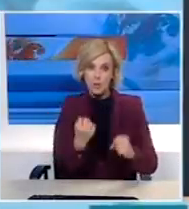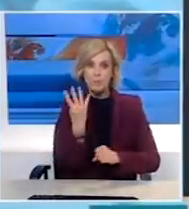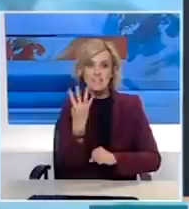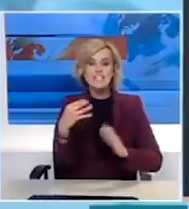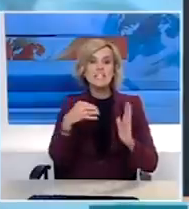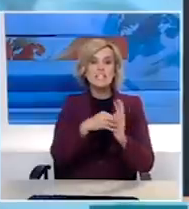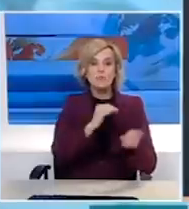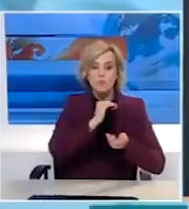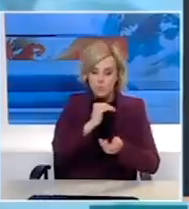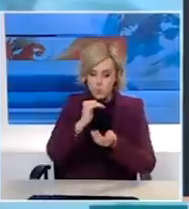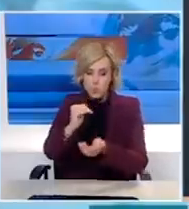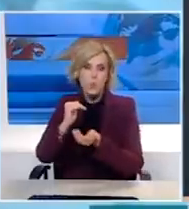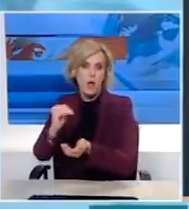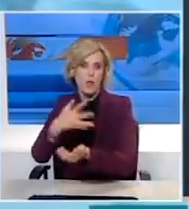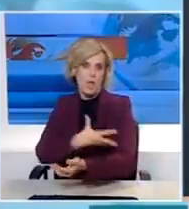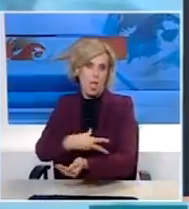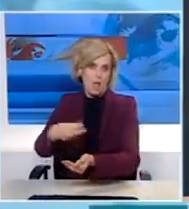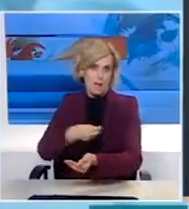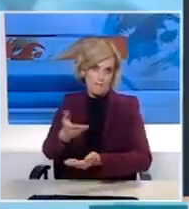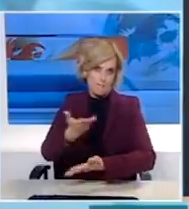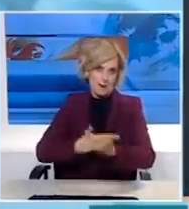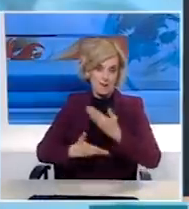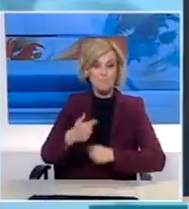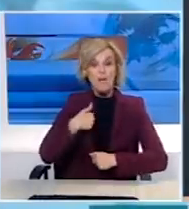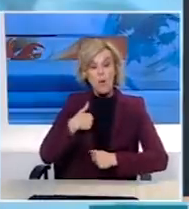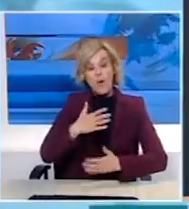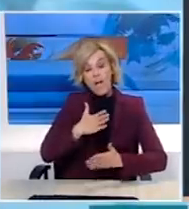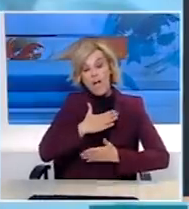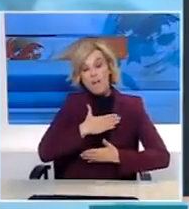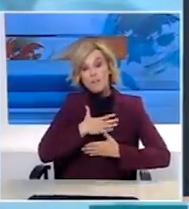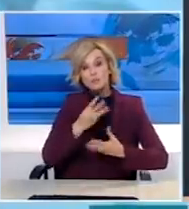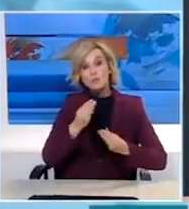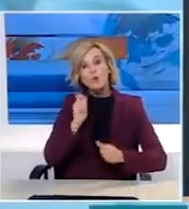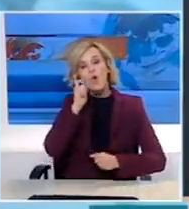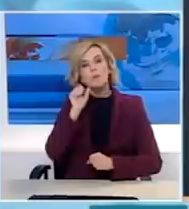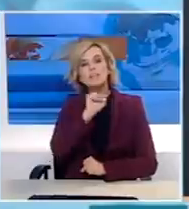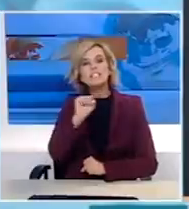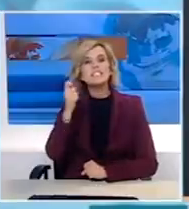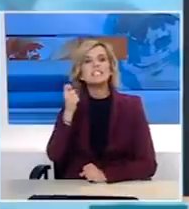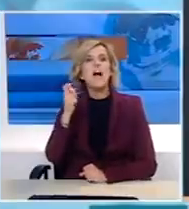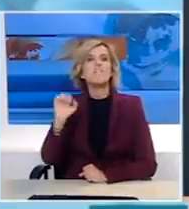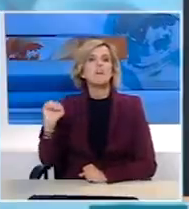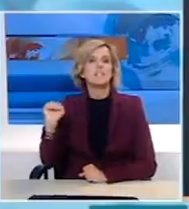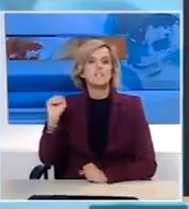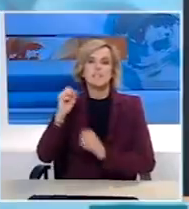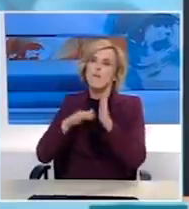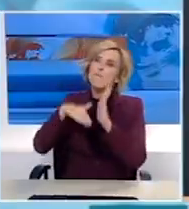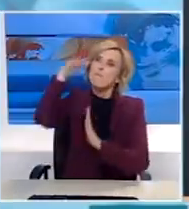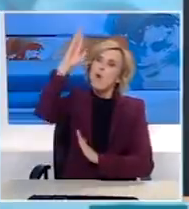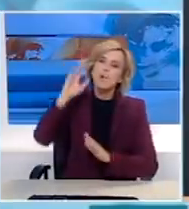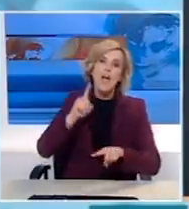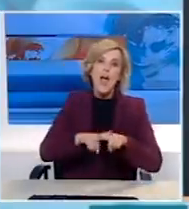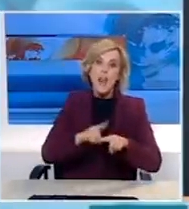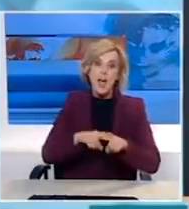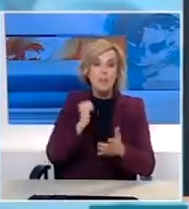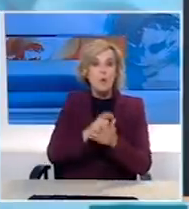αίματος. Στα πλαίσια αυτά, θα ήθελα να ευχαριστήσω τον Σάβα από τη Βόρεια Ελλάδα και τον Ανδρέα από την Κρήτη,